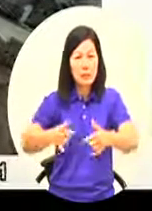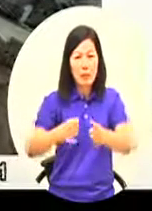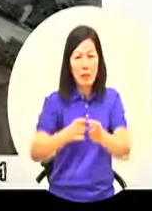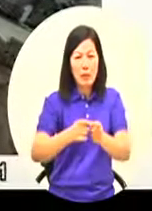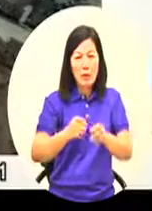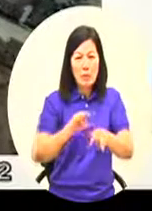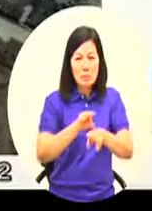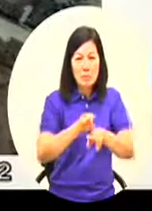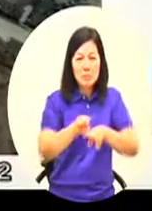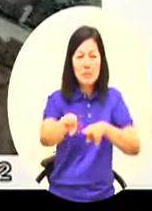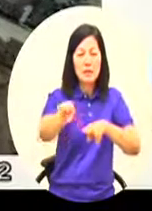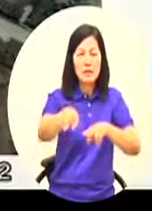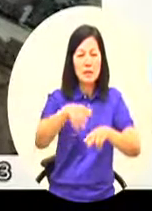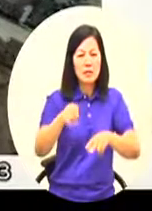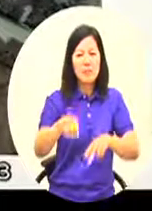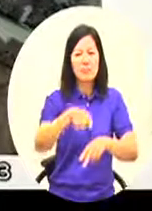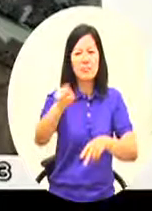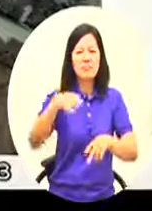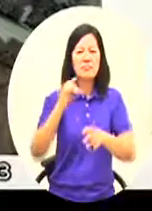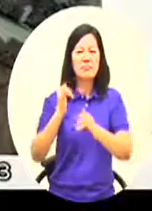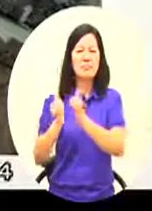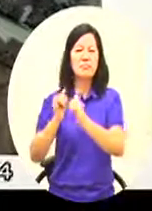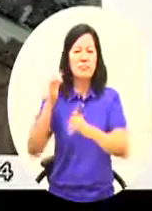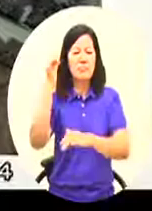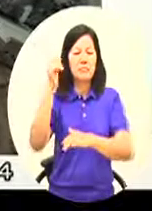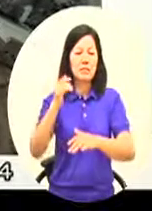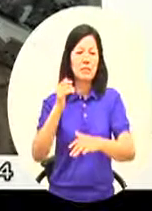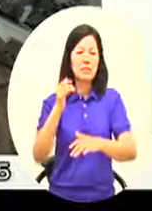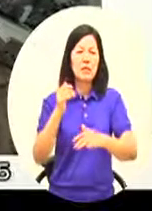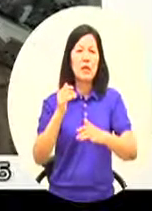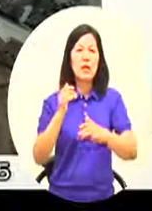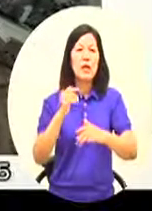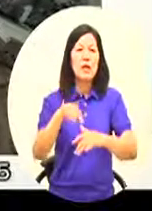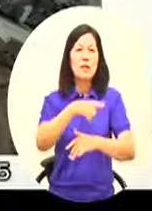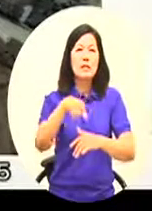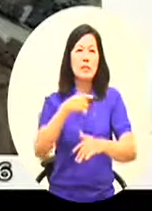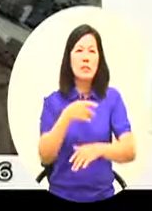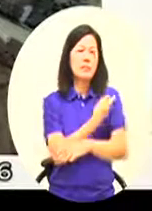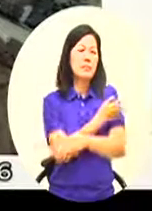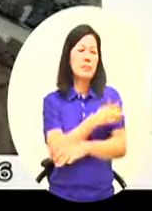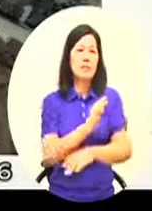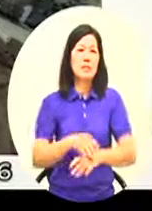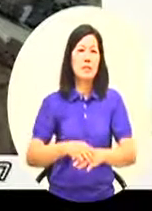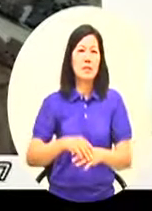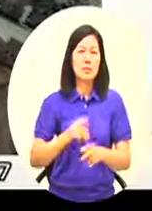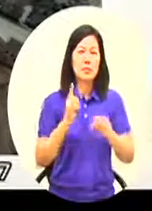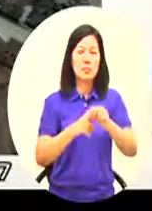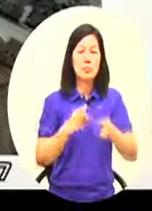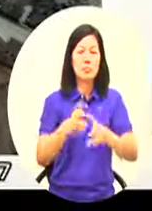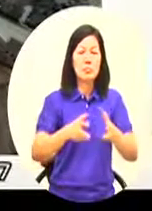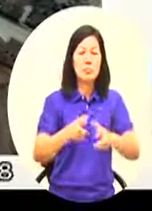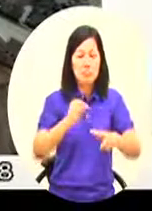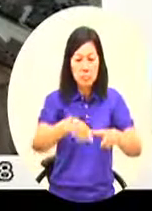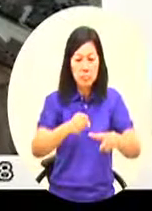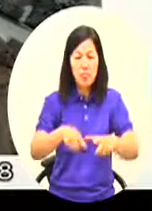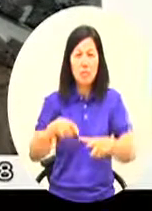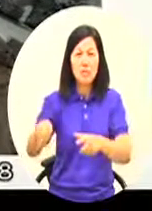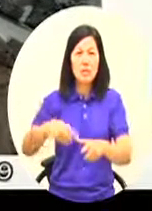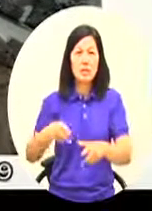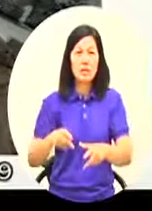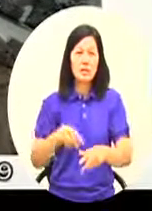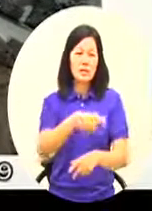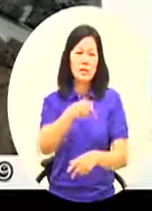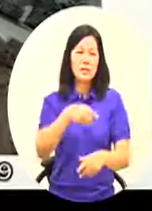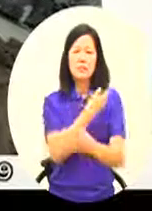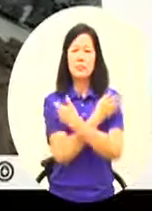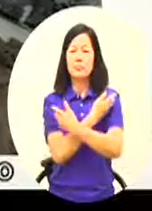基本上嘛无人要插你啦。边啊，不是中港的大楼，啊，无就台北的工厂，啊，无就中油的公司，这个有人要插你，无人要